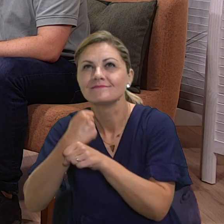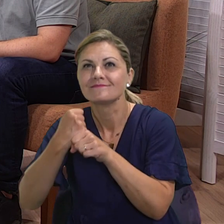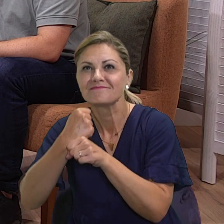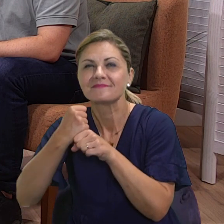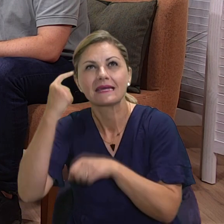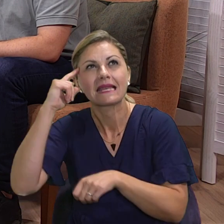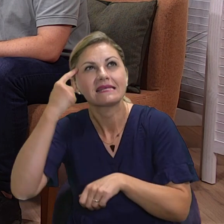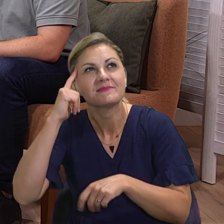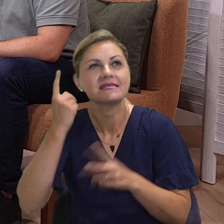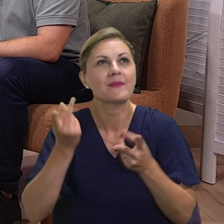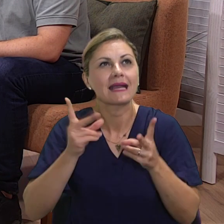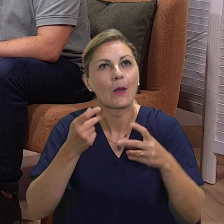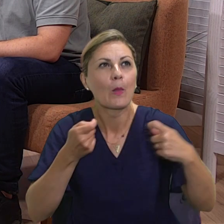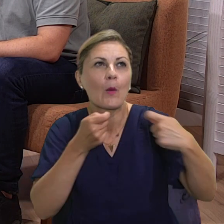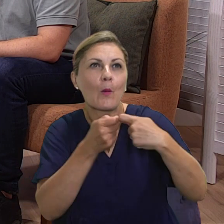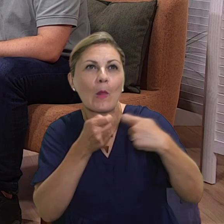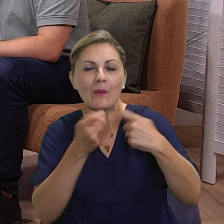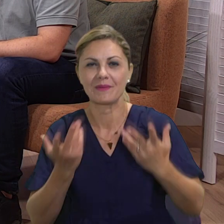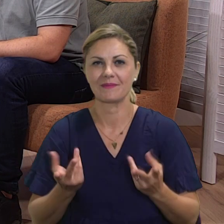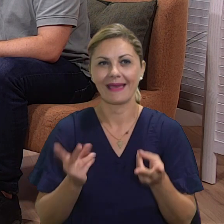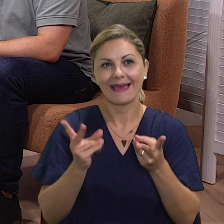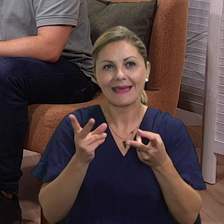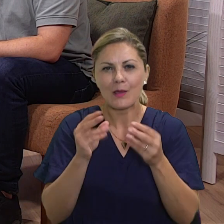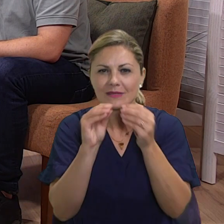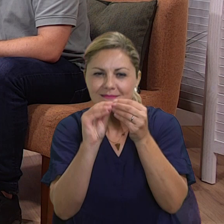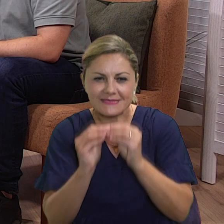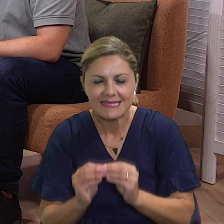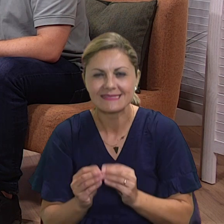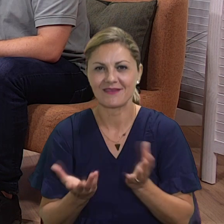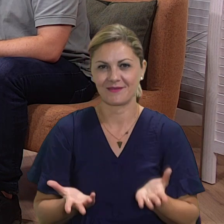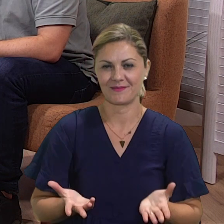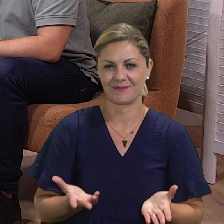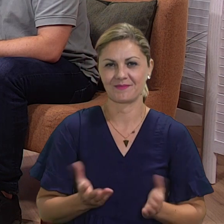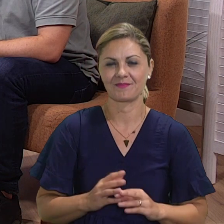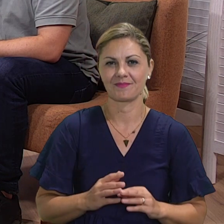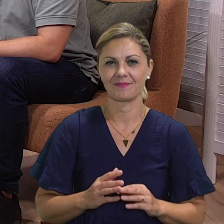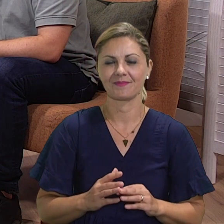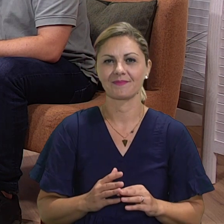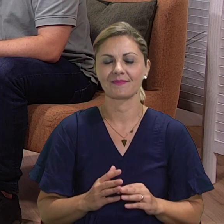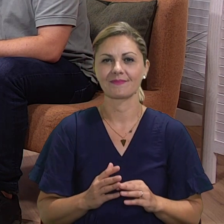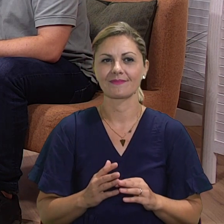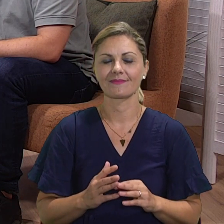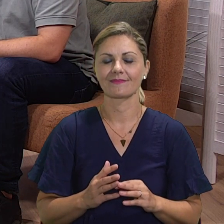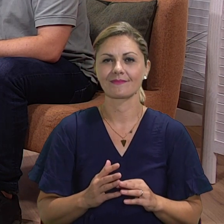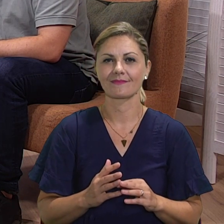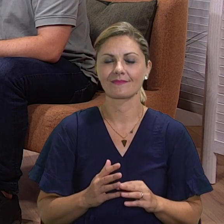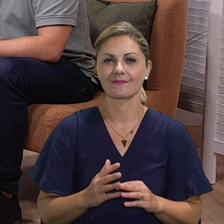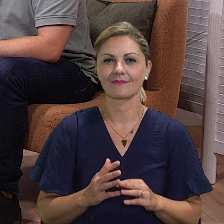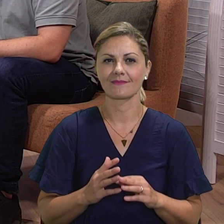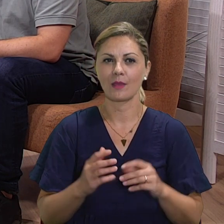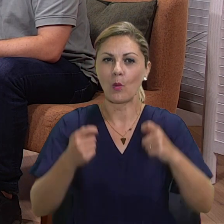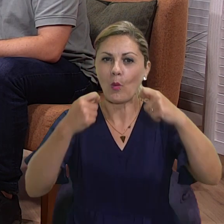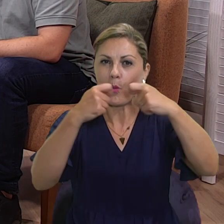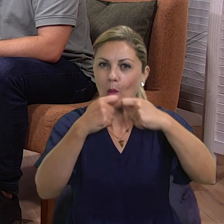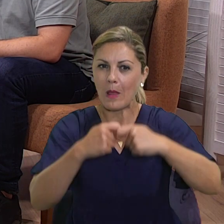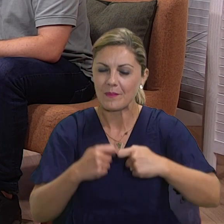slobodni stih je lako pisati, jer ti onda nisi ograničen formom. Ti onu svoju misao preneseš na papir i to je to. Ali kad